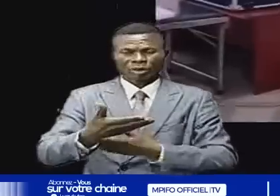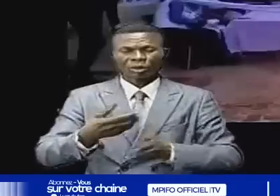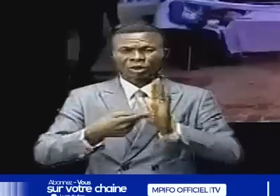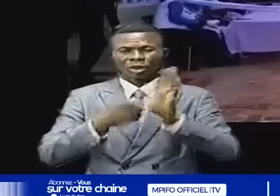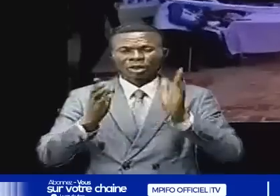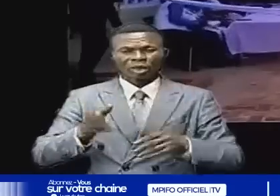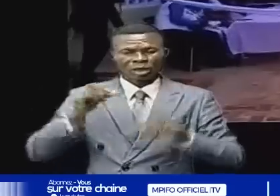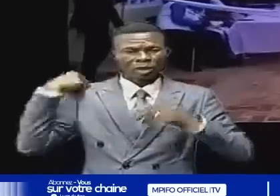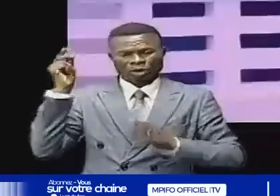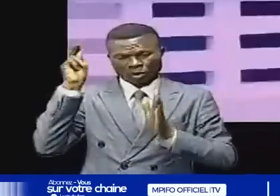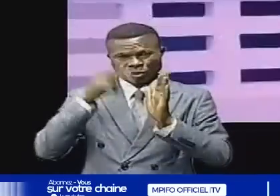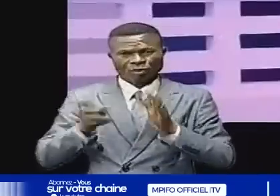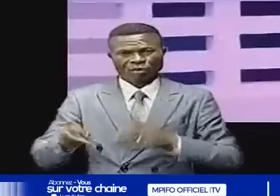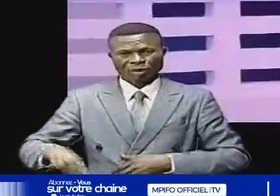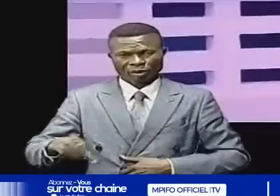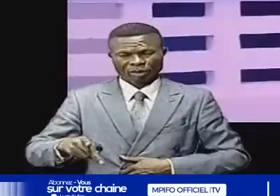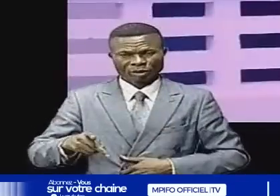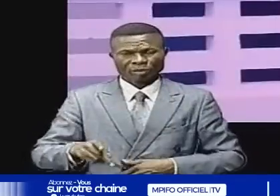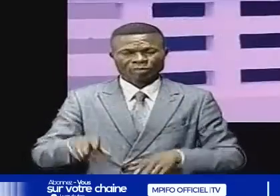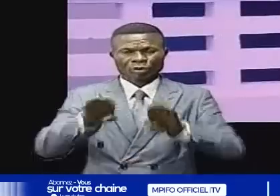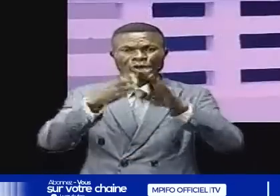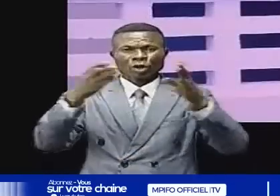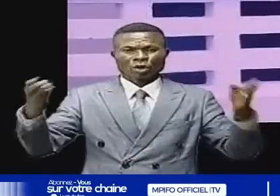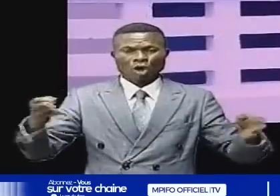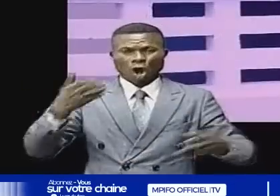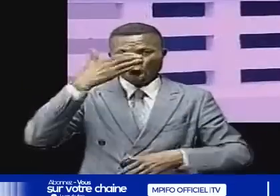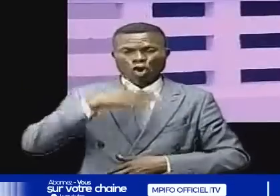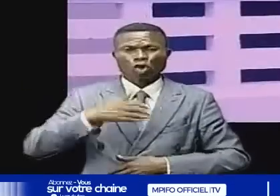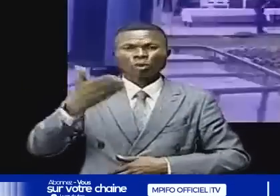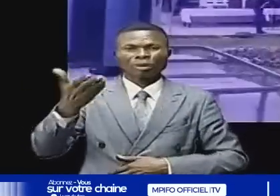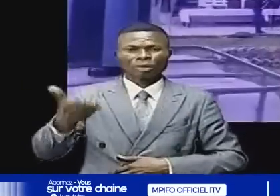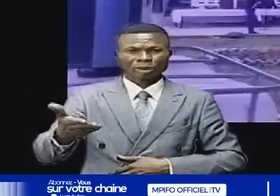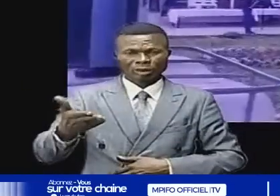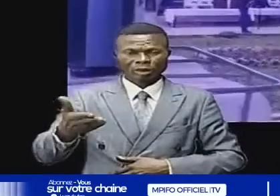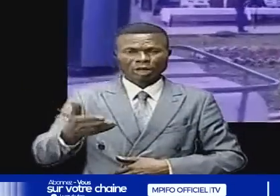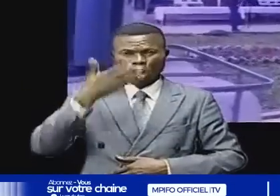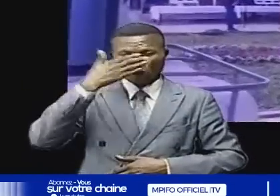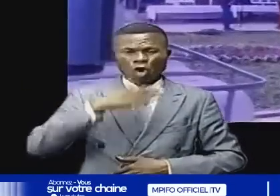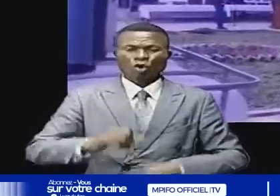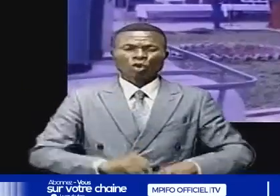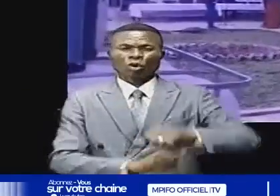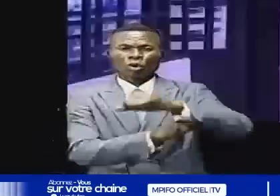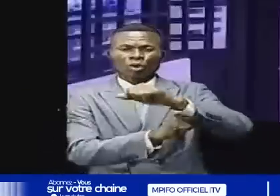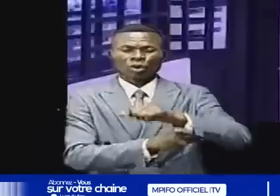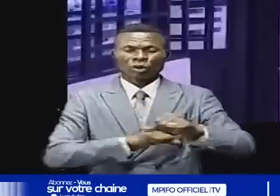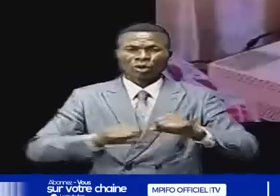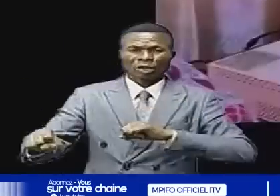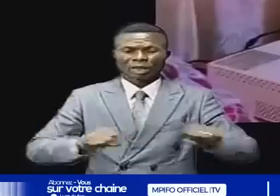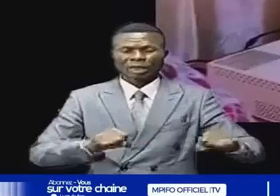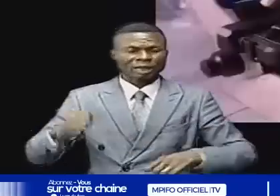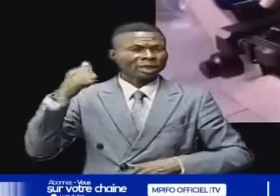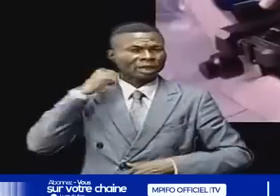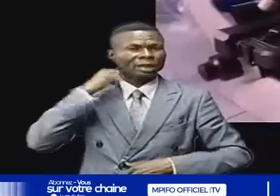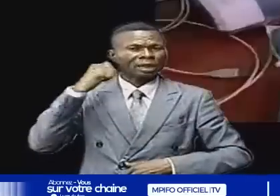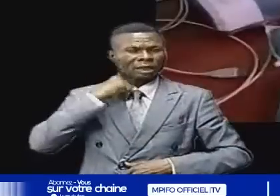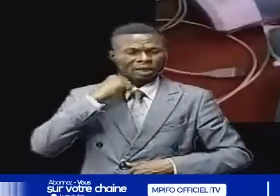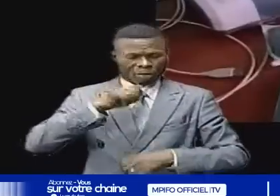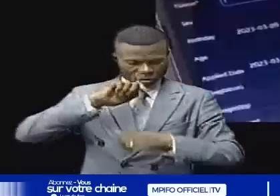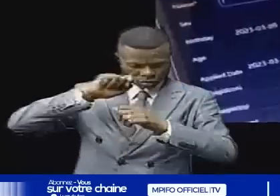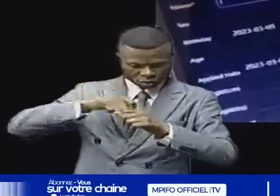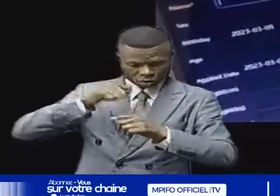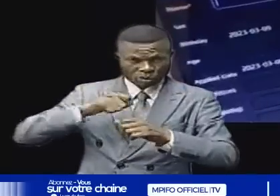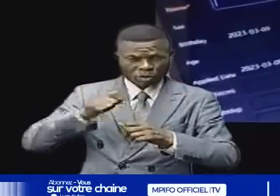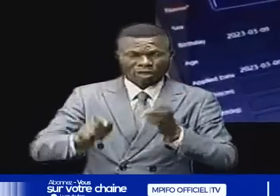province vient de procéder à l'inauguration des centres Bétani, un centre d'appui aux diagnostics médicaux doté des laboratoires de la